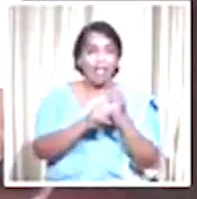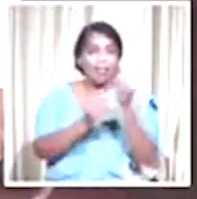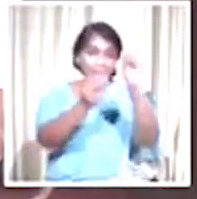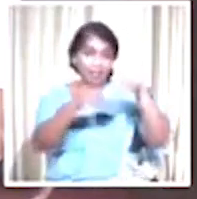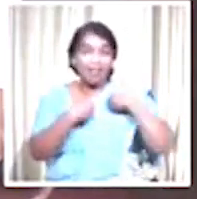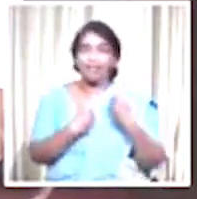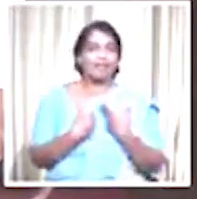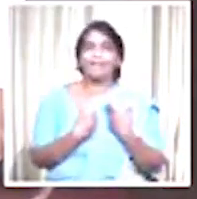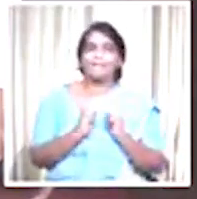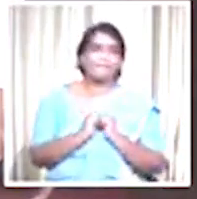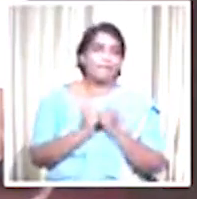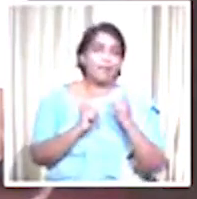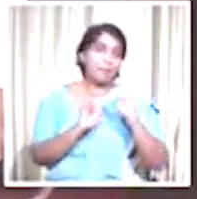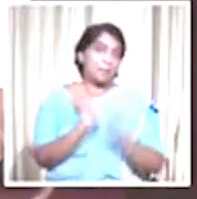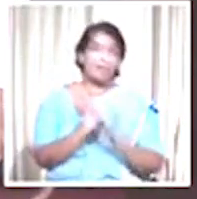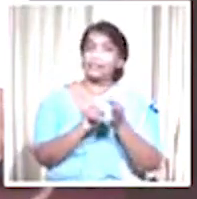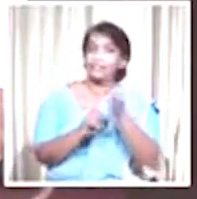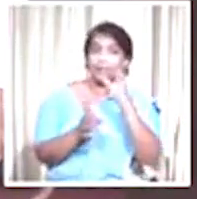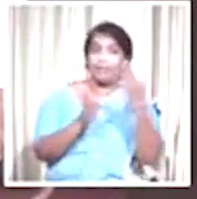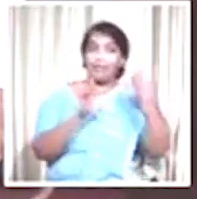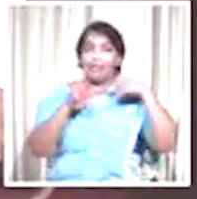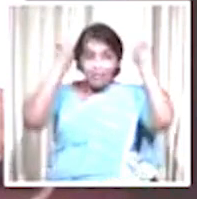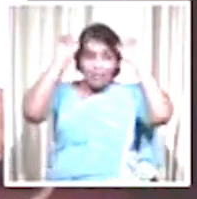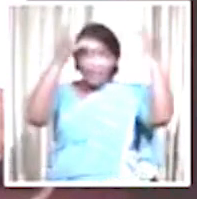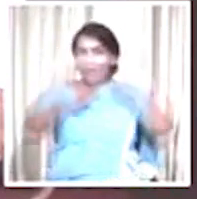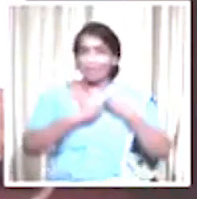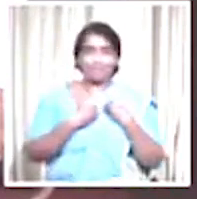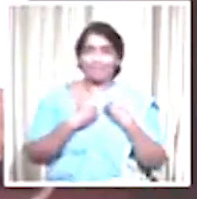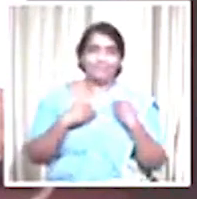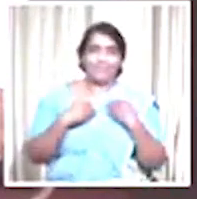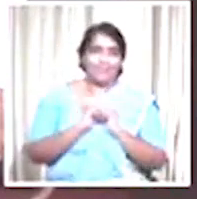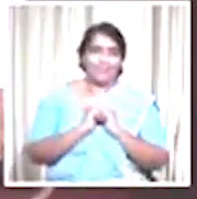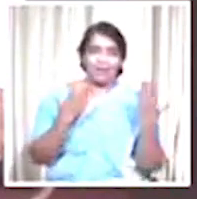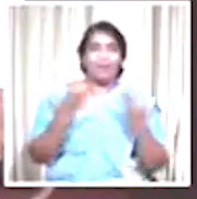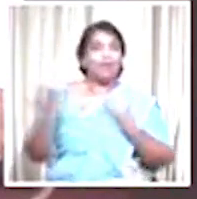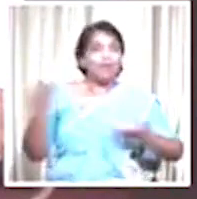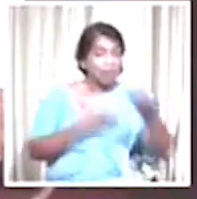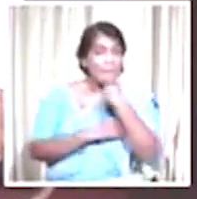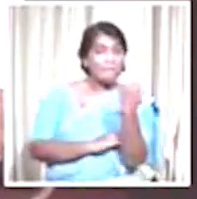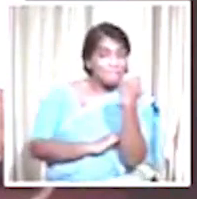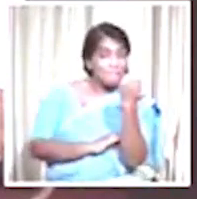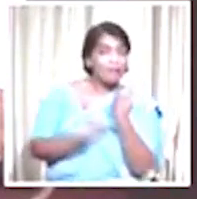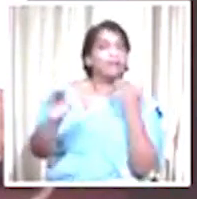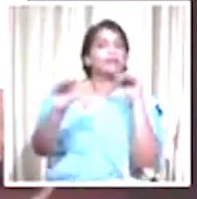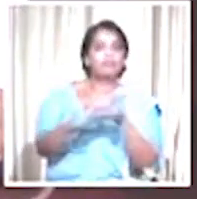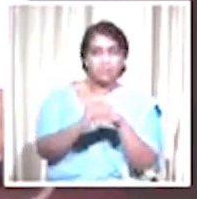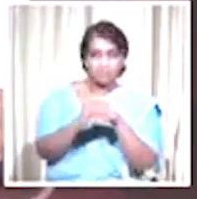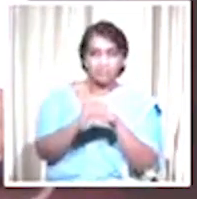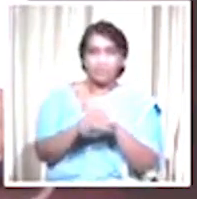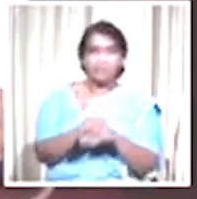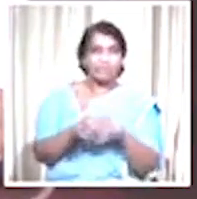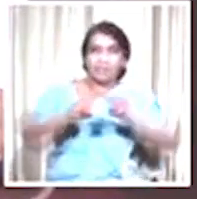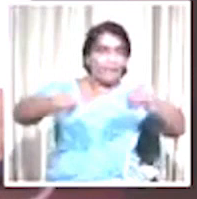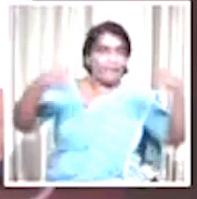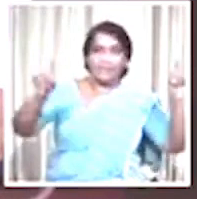දාගන්න අගමැති ජනාධිපති යන් තට්ටු දාගන්න හොඳට මතක තියාගන්න අපි බලයට එනවා නම් එන්නේ වෙන